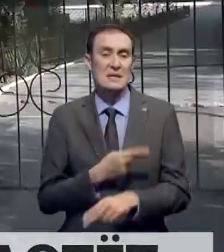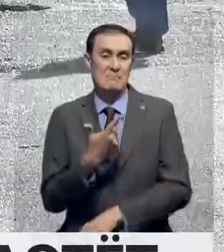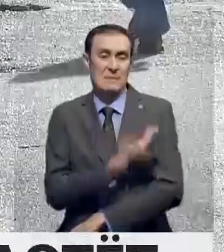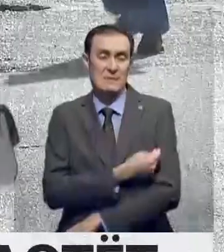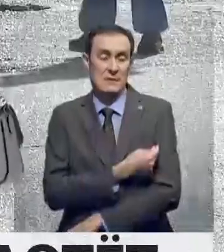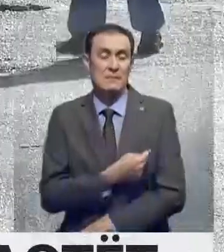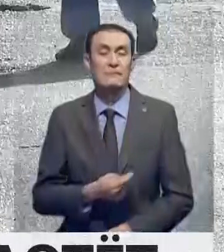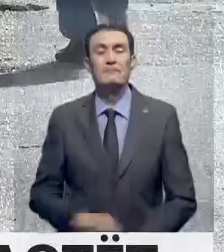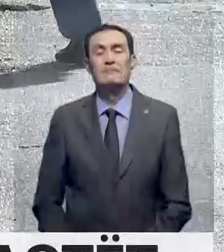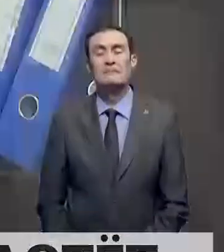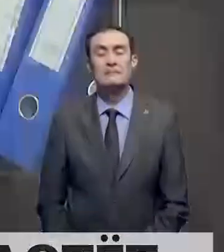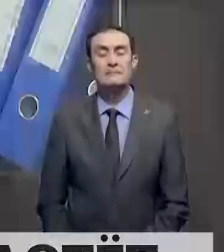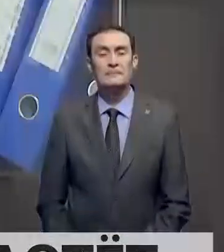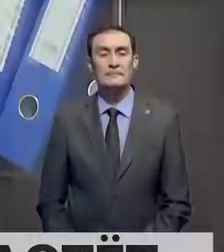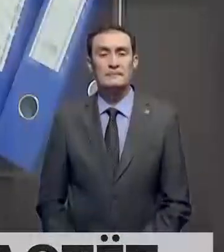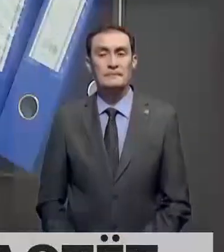не получали.